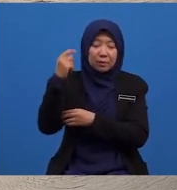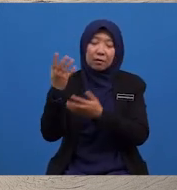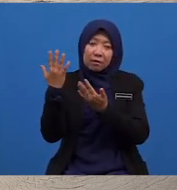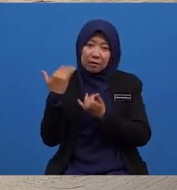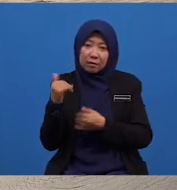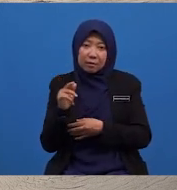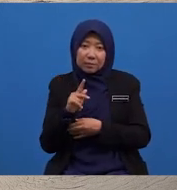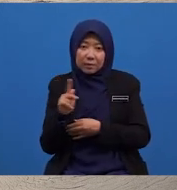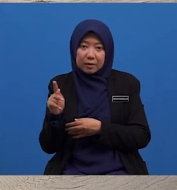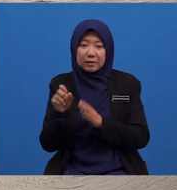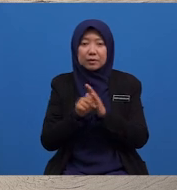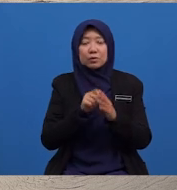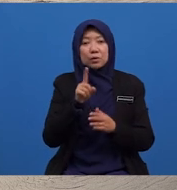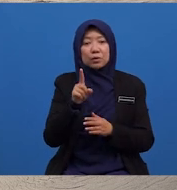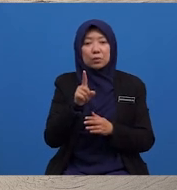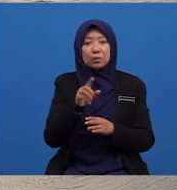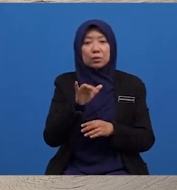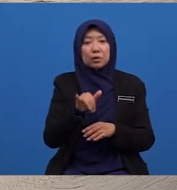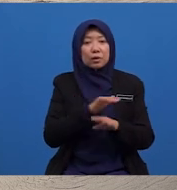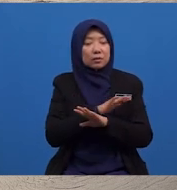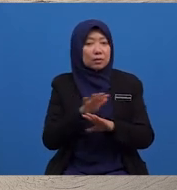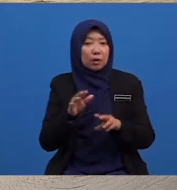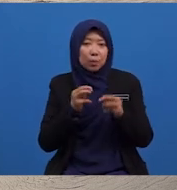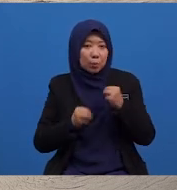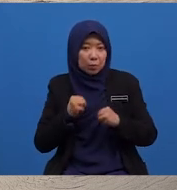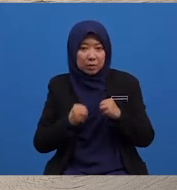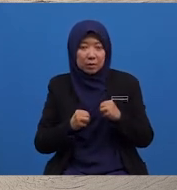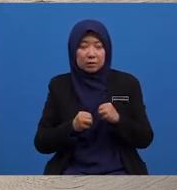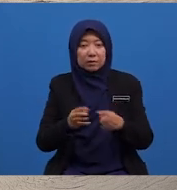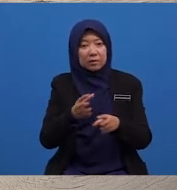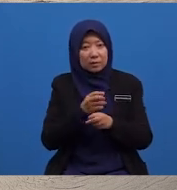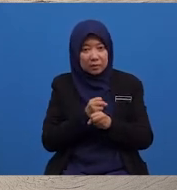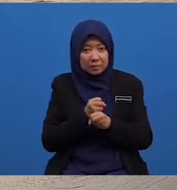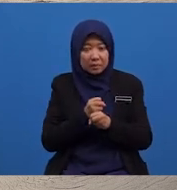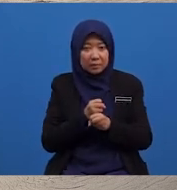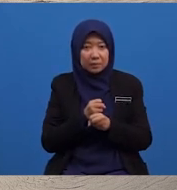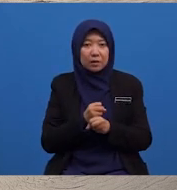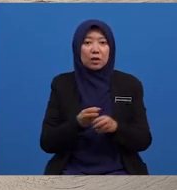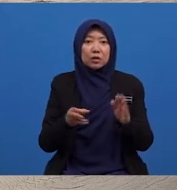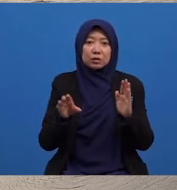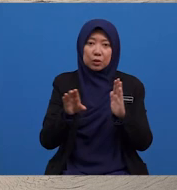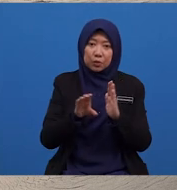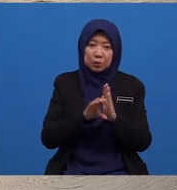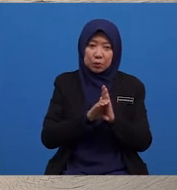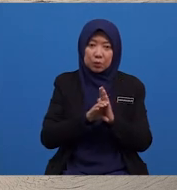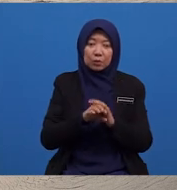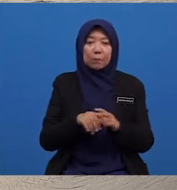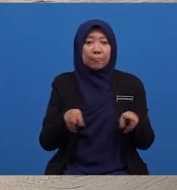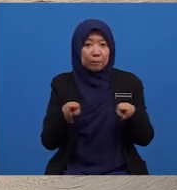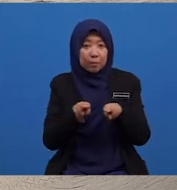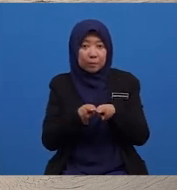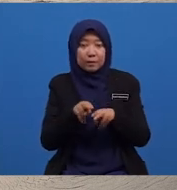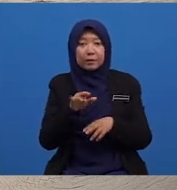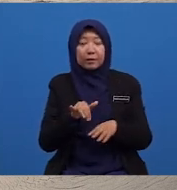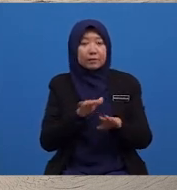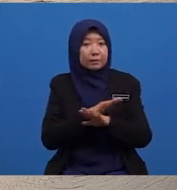mengharapkan sesuatu yang tidak mungkin diperoleh. Contoh perumpamaan yang